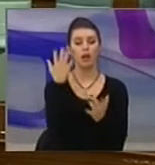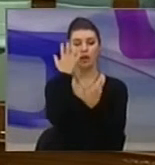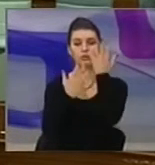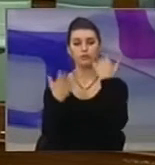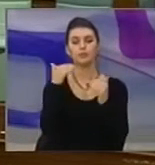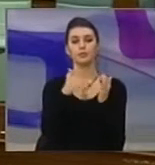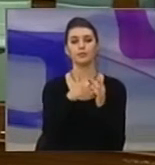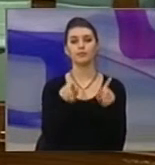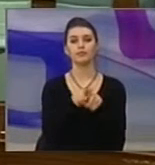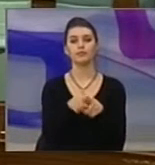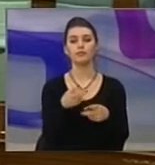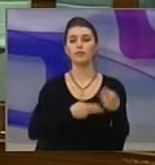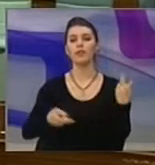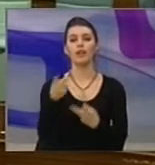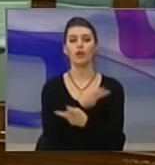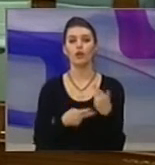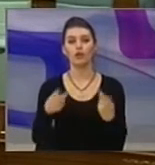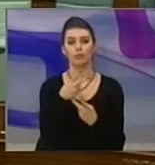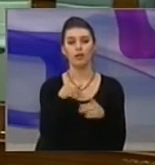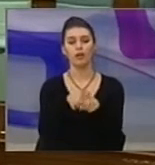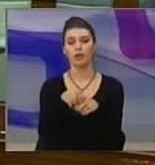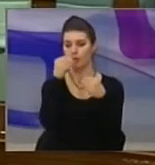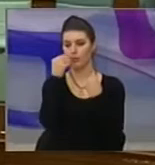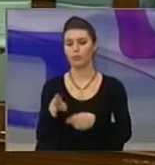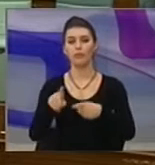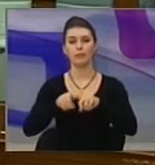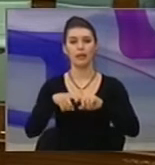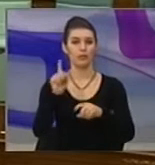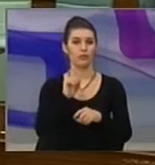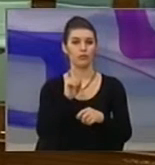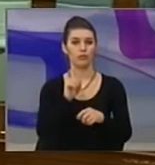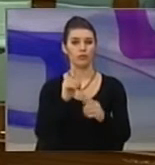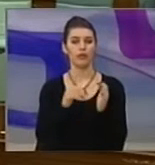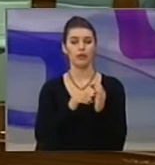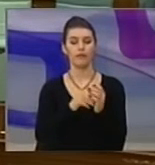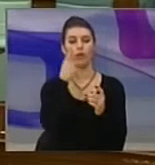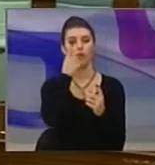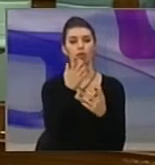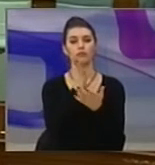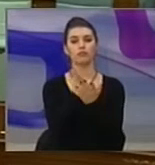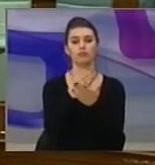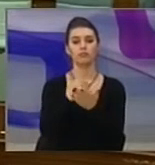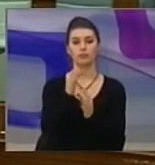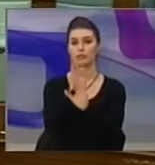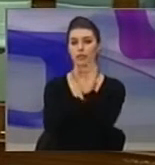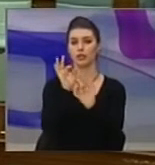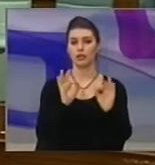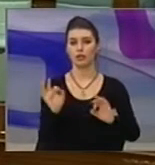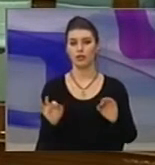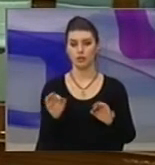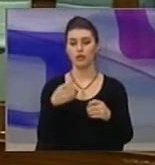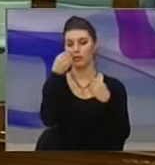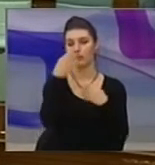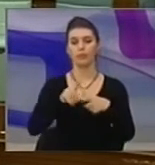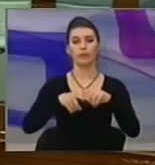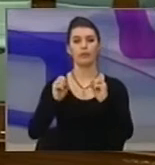prhe përë menjanuar mundësinë e paraqit hprimitë nj produkëaktuar në tregheicitin e